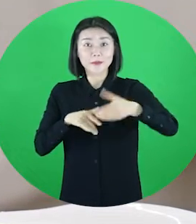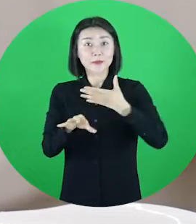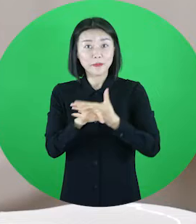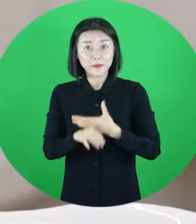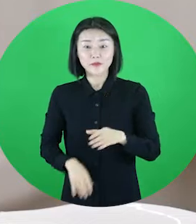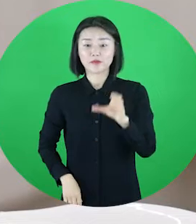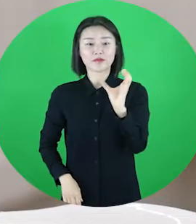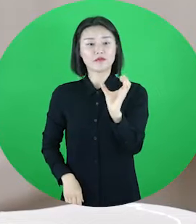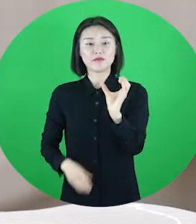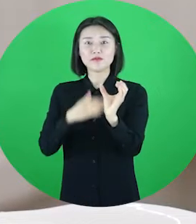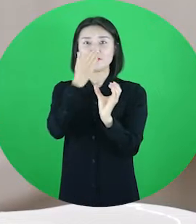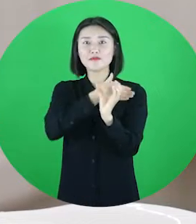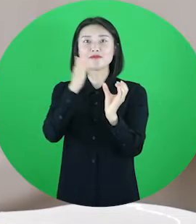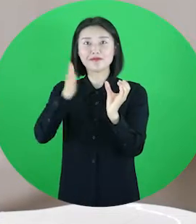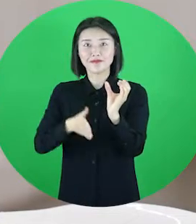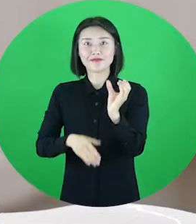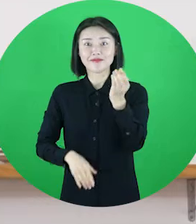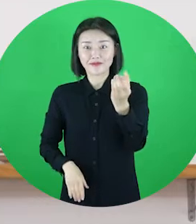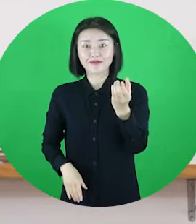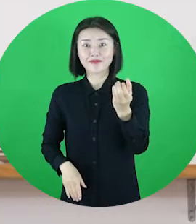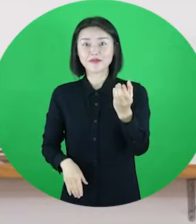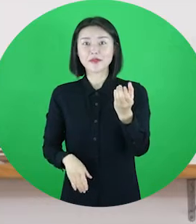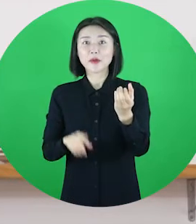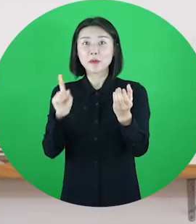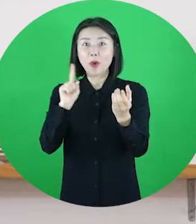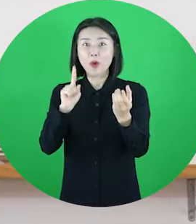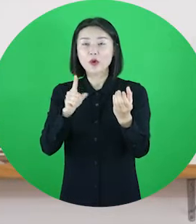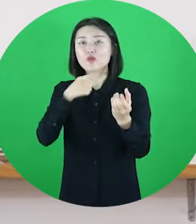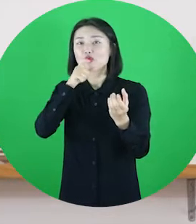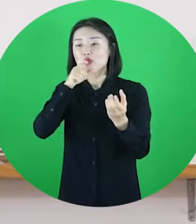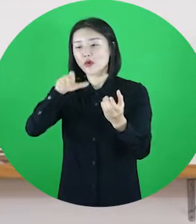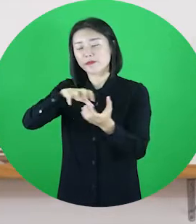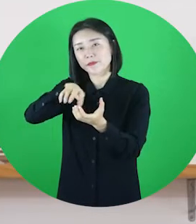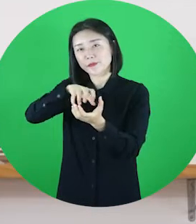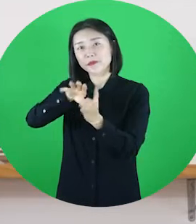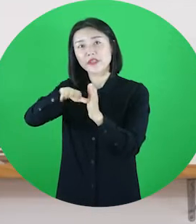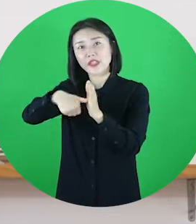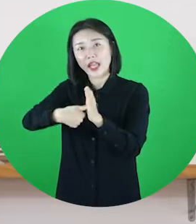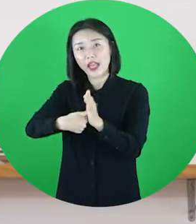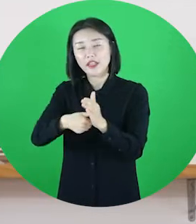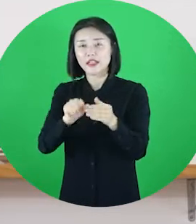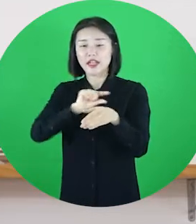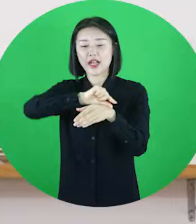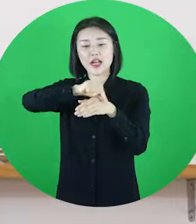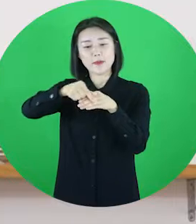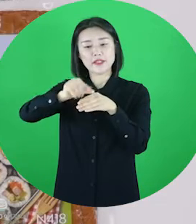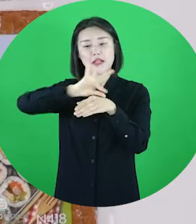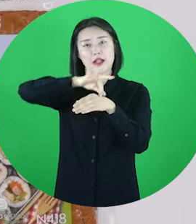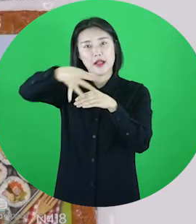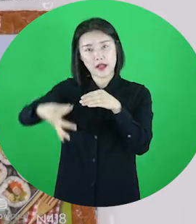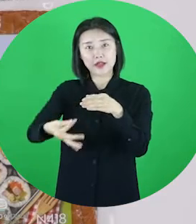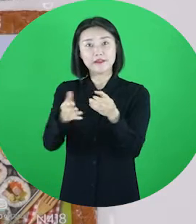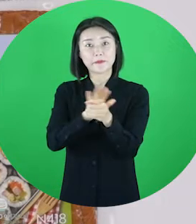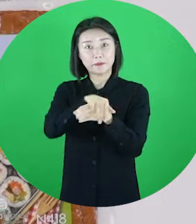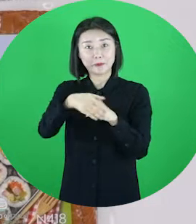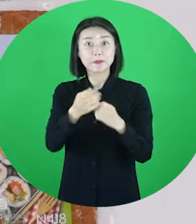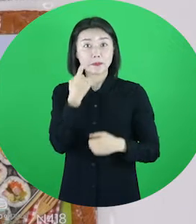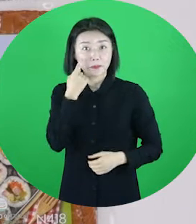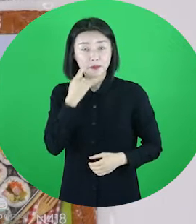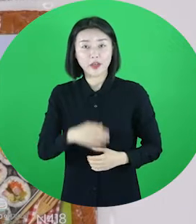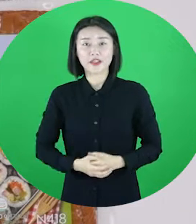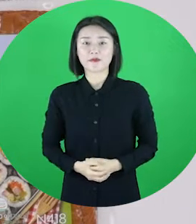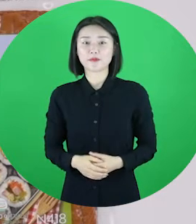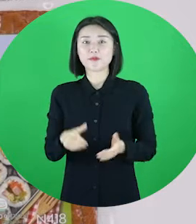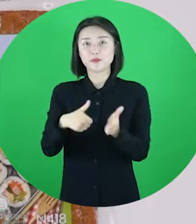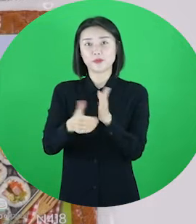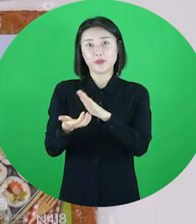네. 그래서 이 상태에서 씻으면서 이 양파 껍질까지 벗겨주도록 할게요. 자, 여기